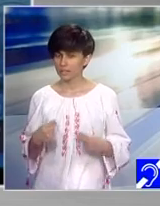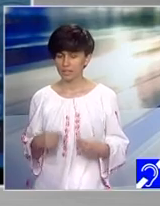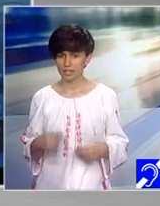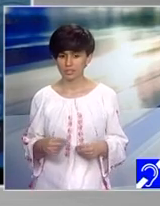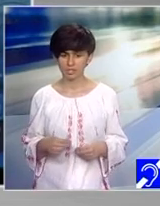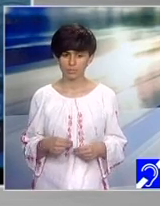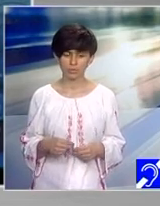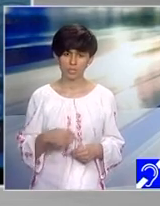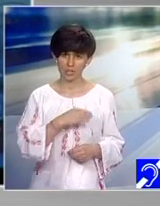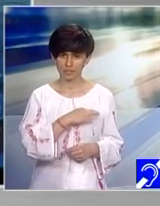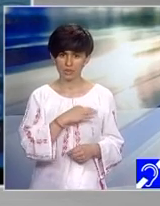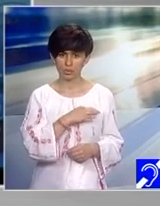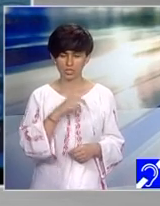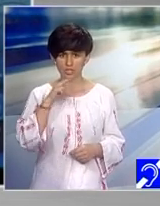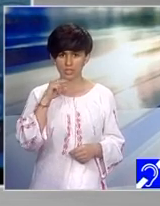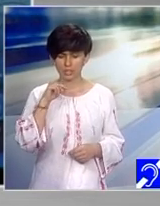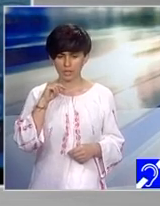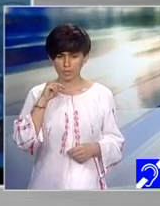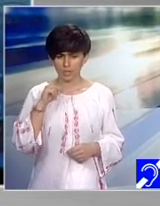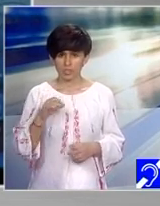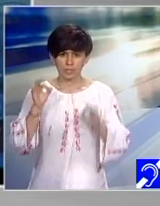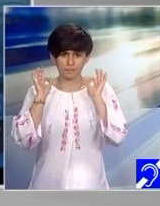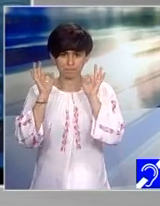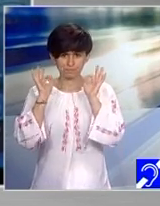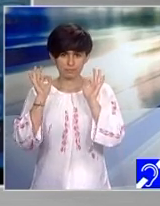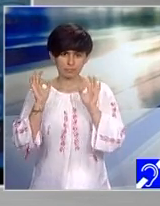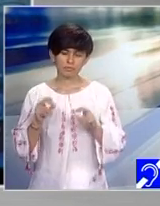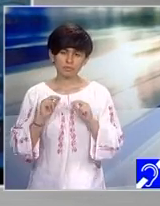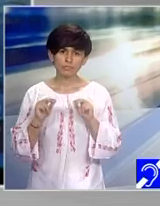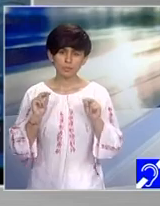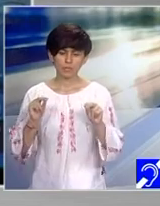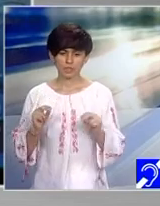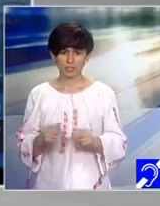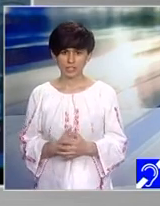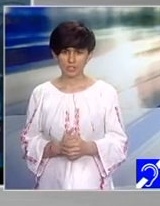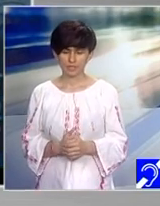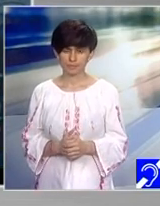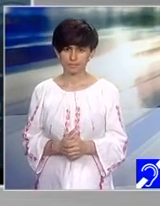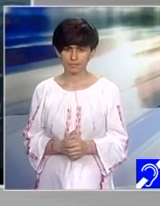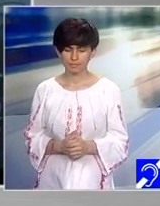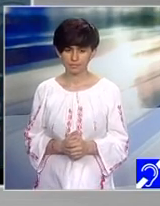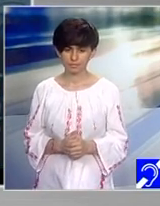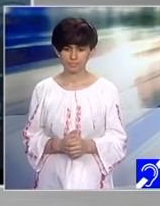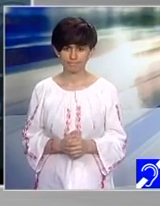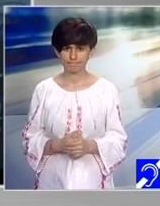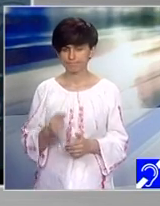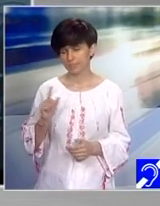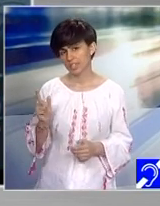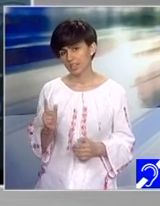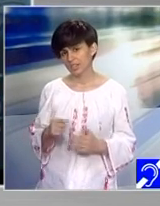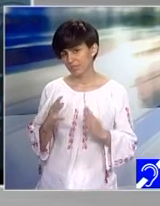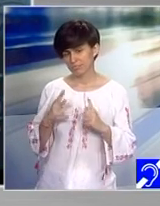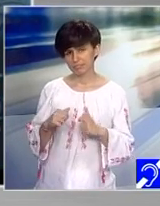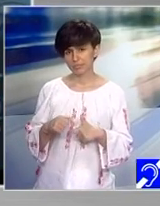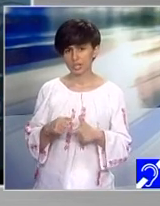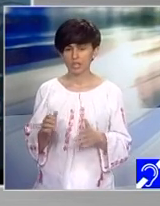în universități se vorbește despre calitatea educației, dar nu o măsoară nimeni în mod serios